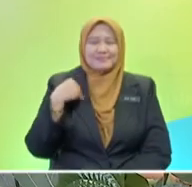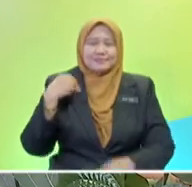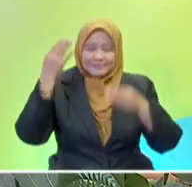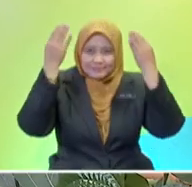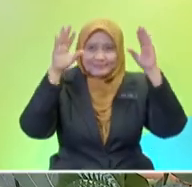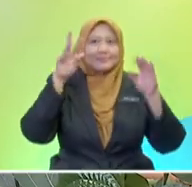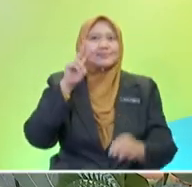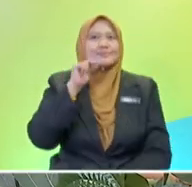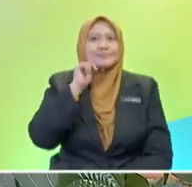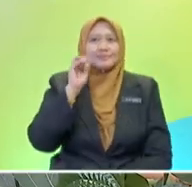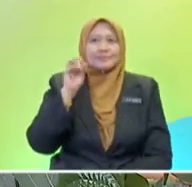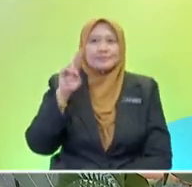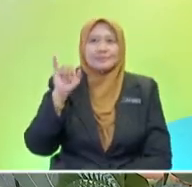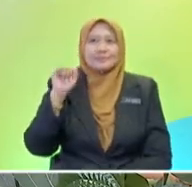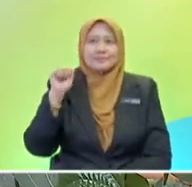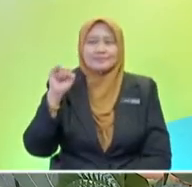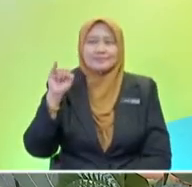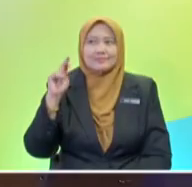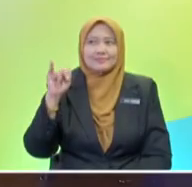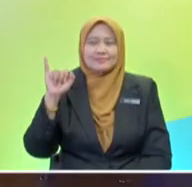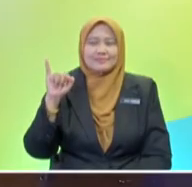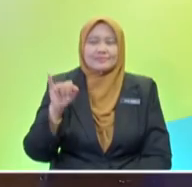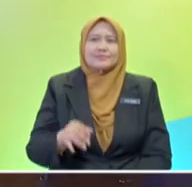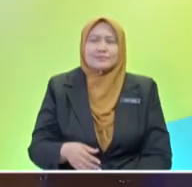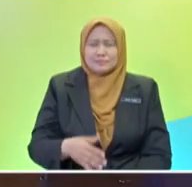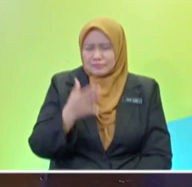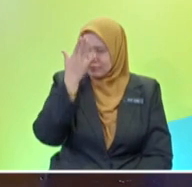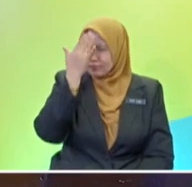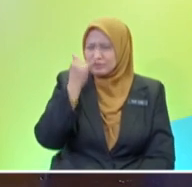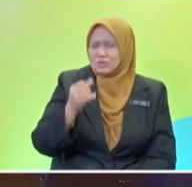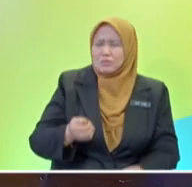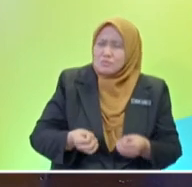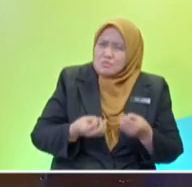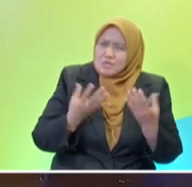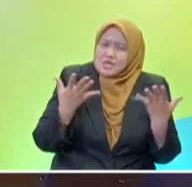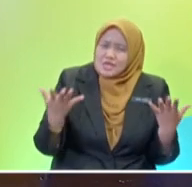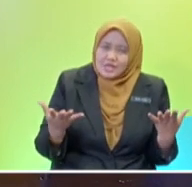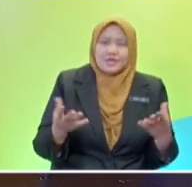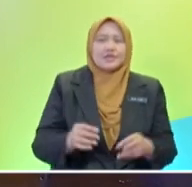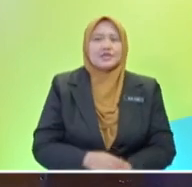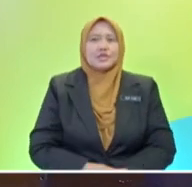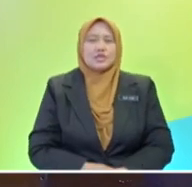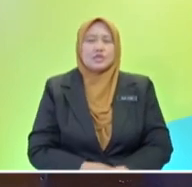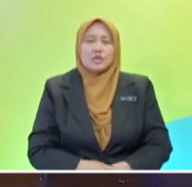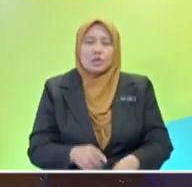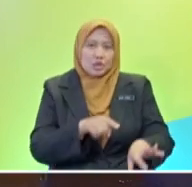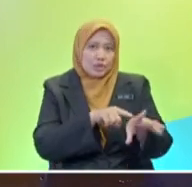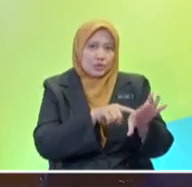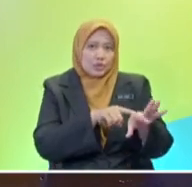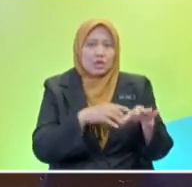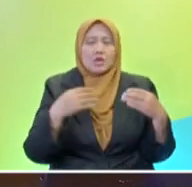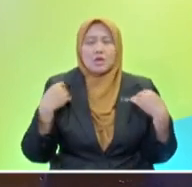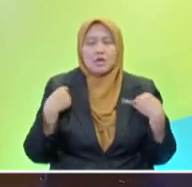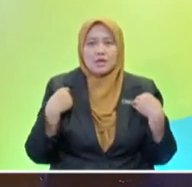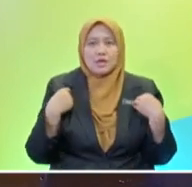Ya, saya. Kenapa ada banyak sangat, Cikgu, daun-daun macam-macam jenis. Ada panjang, ada